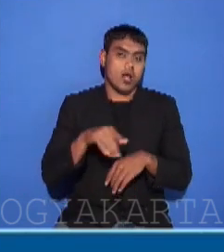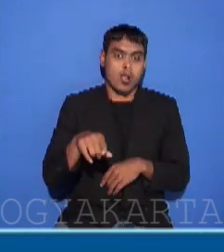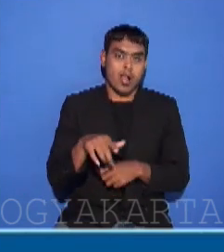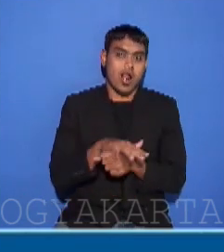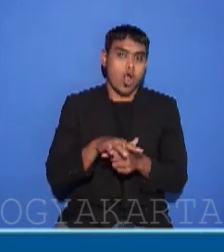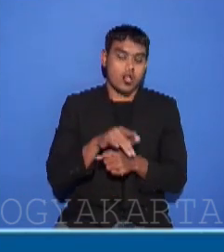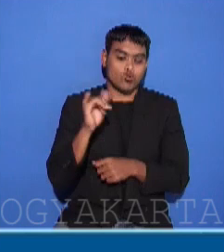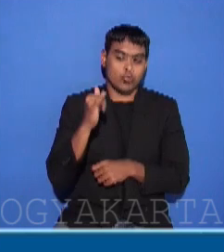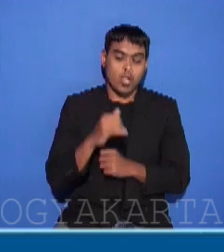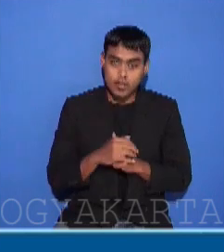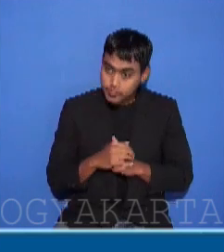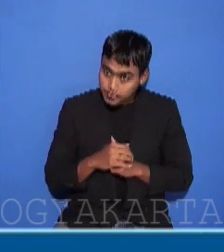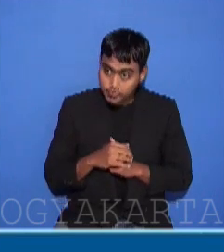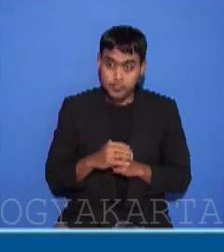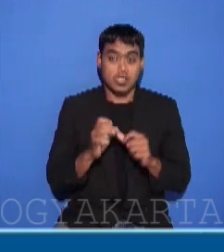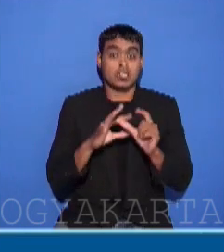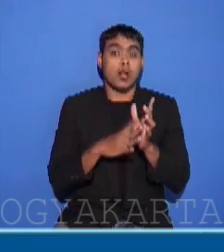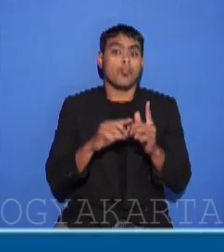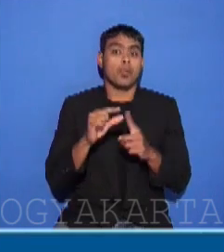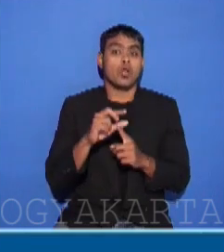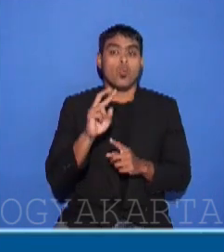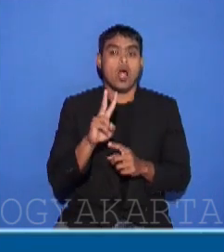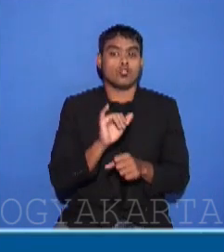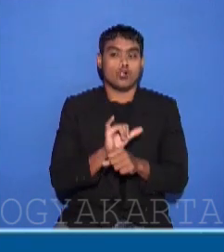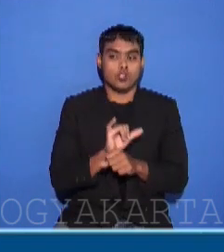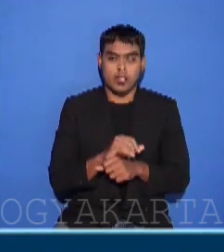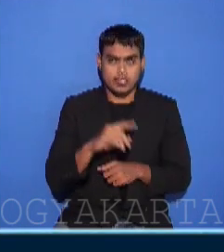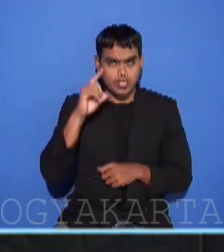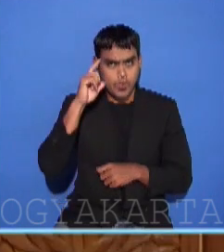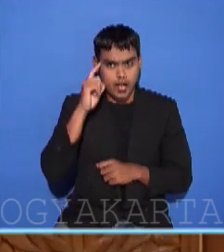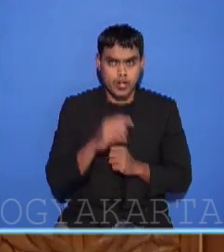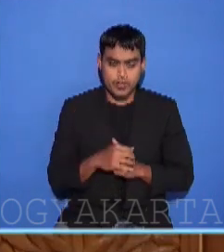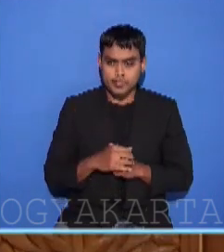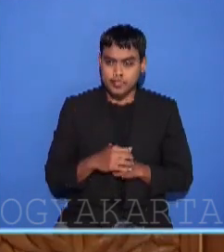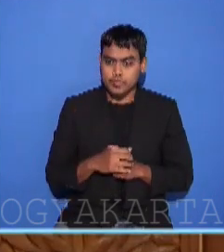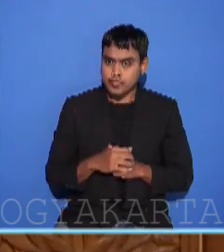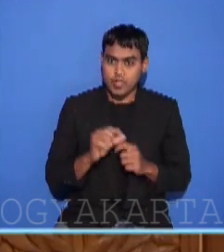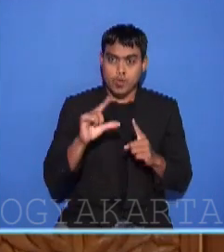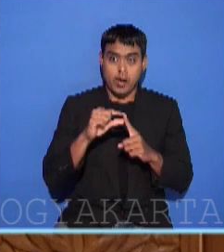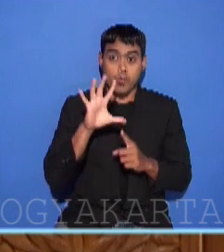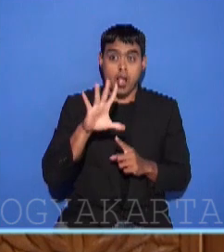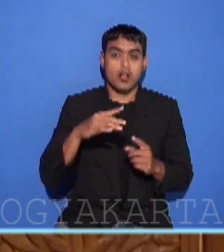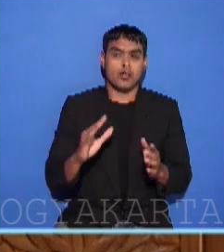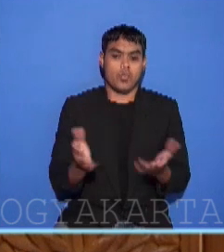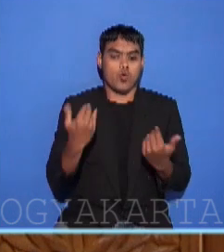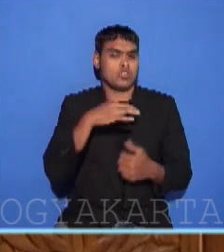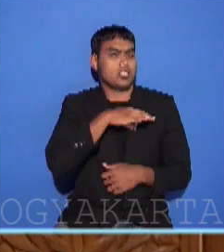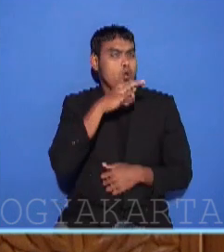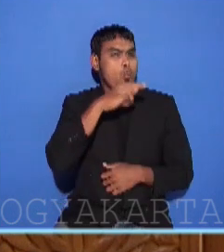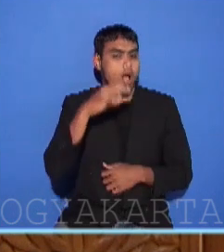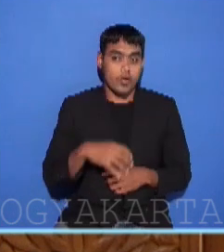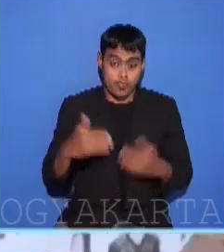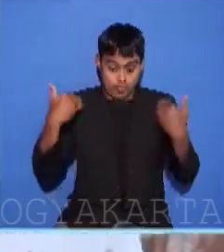SMP Negeri Kal kalanan gelar karya P kearifan lokal bangunlah jiwa dan raganya SMP